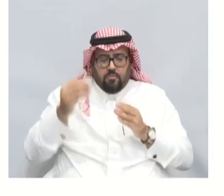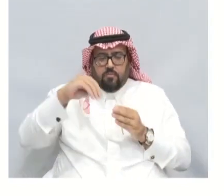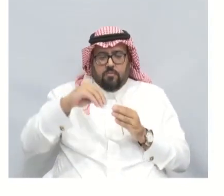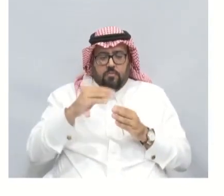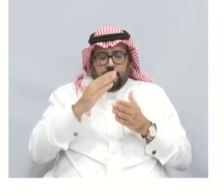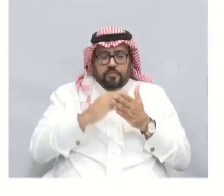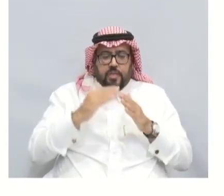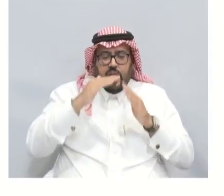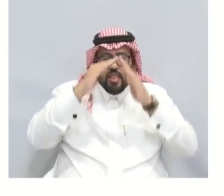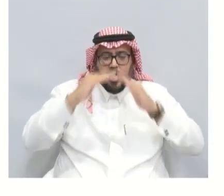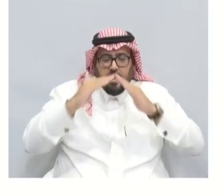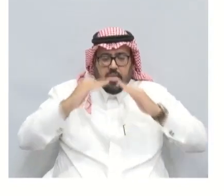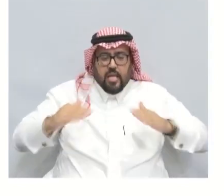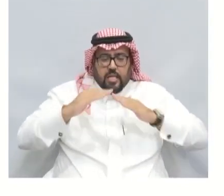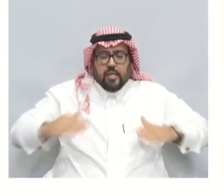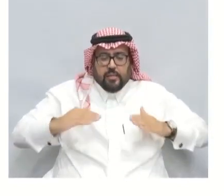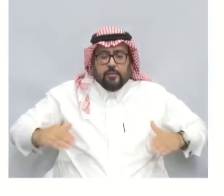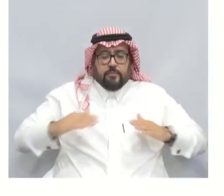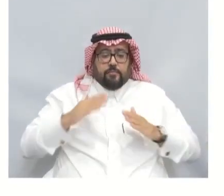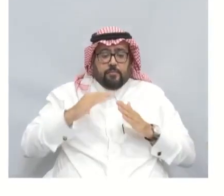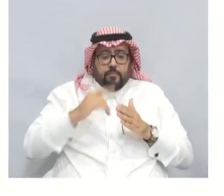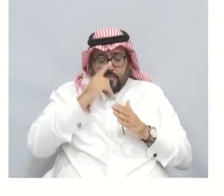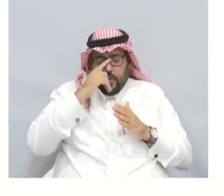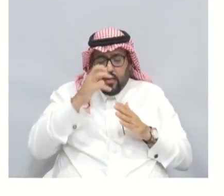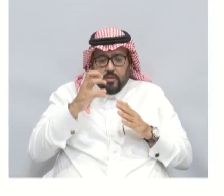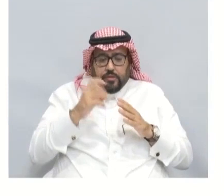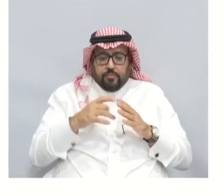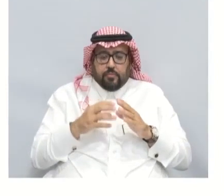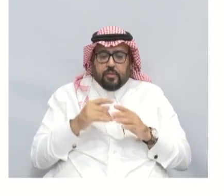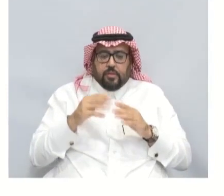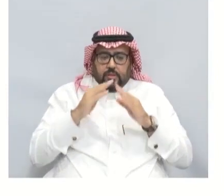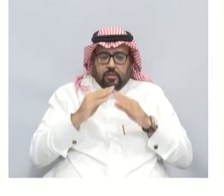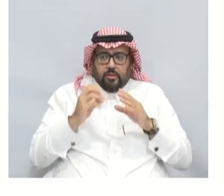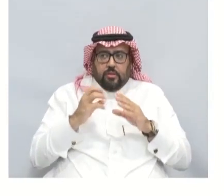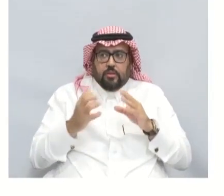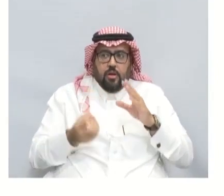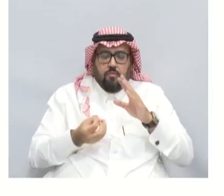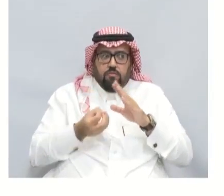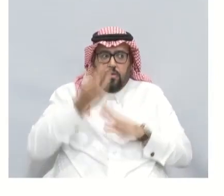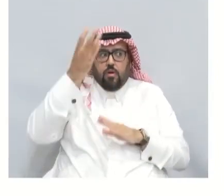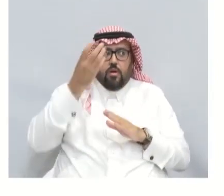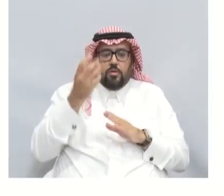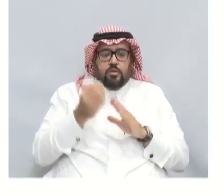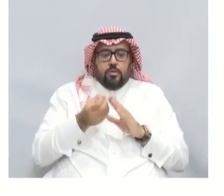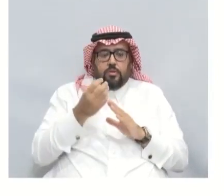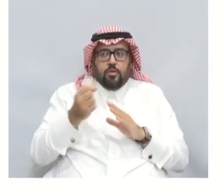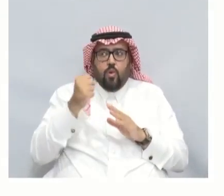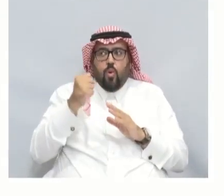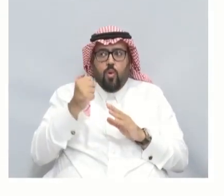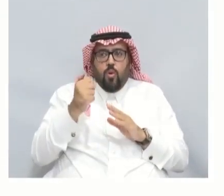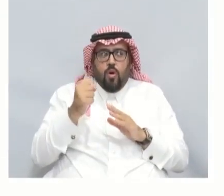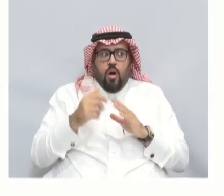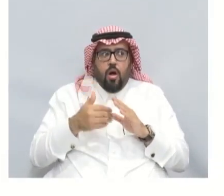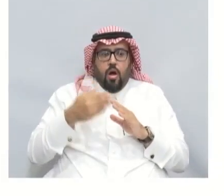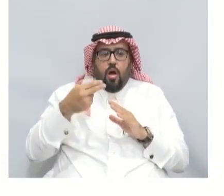من تتابع طبقات اللابة والمقذوفات الصلبة حادة الجوانب. إذن يثور هذا البركان، وهذا البركان شدته